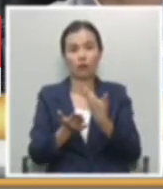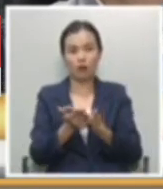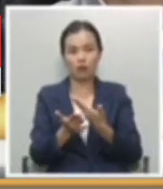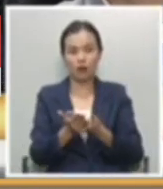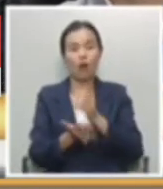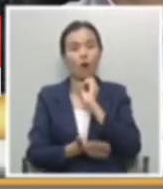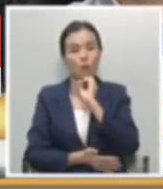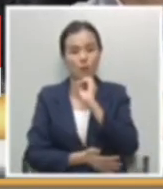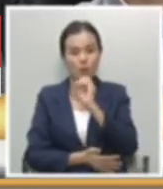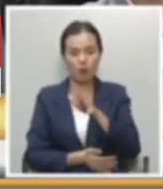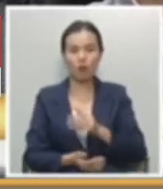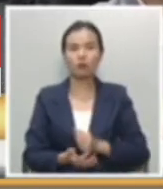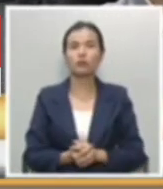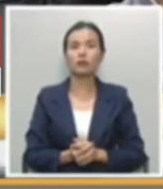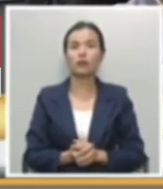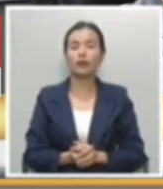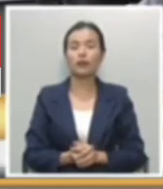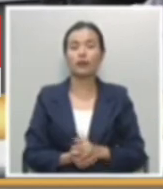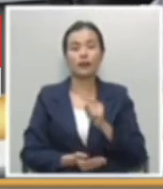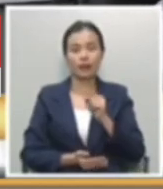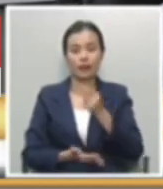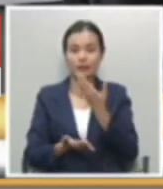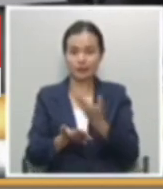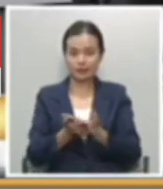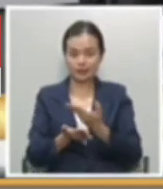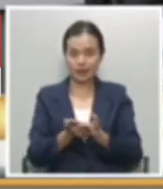อกว่าในจำนวนนี้นะครับ